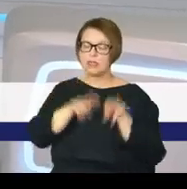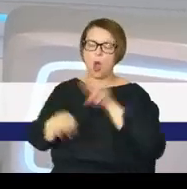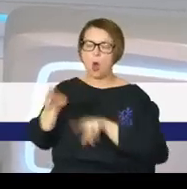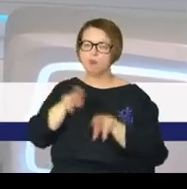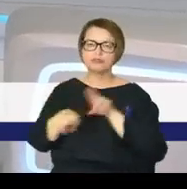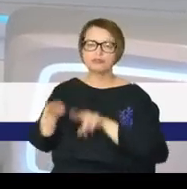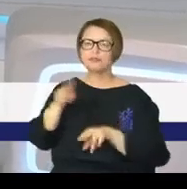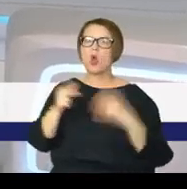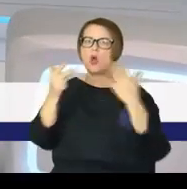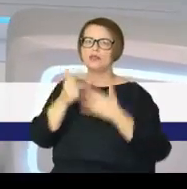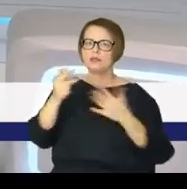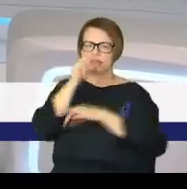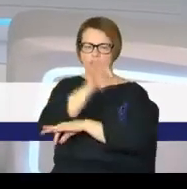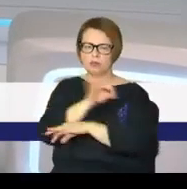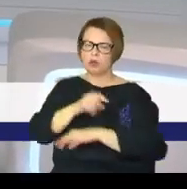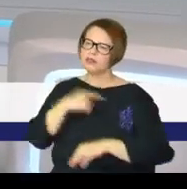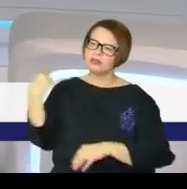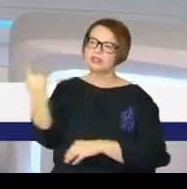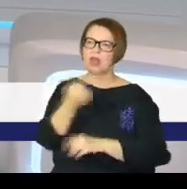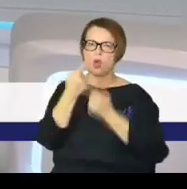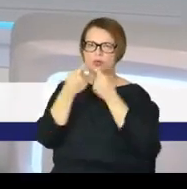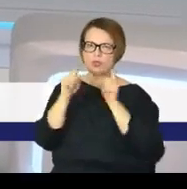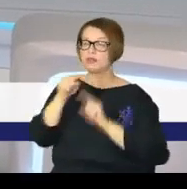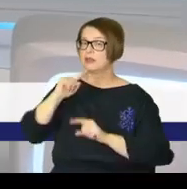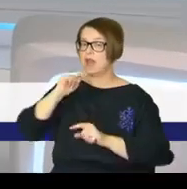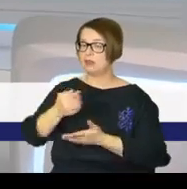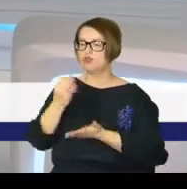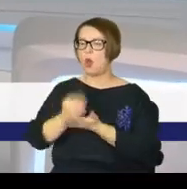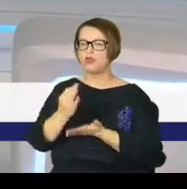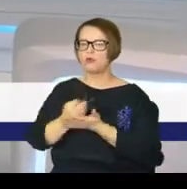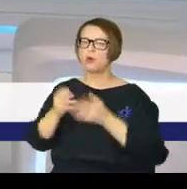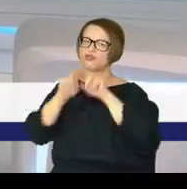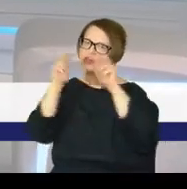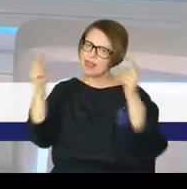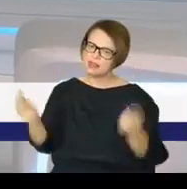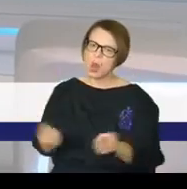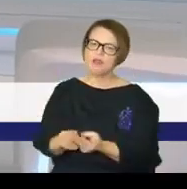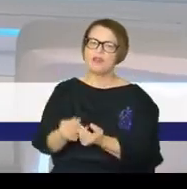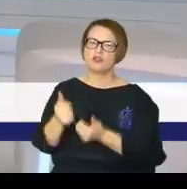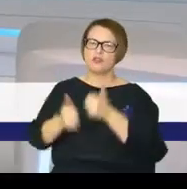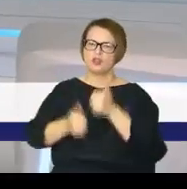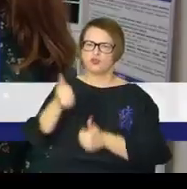80 projektov z celého Slovenska. Tie najlepšie odporúči na celosvetové súťaže.